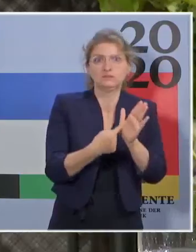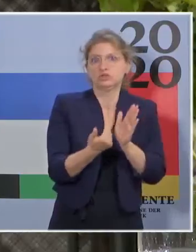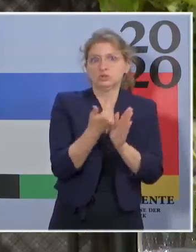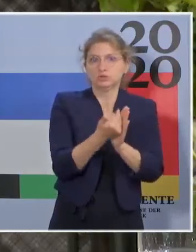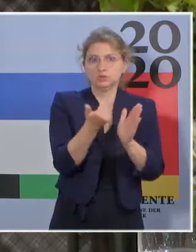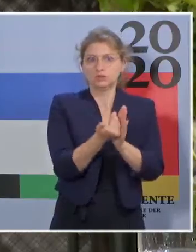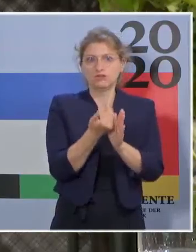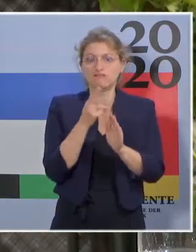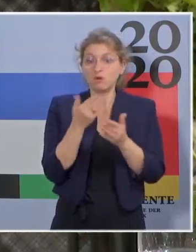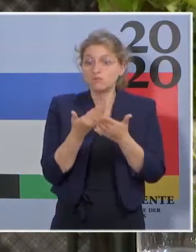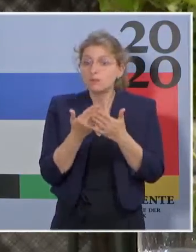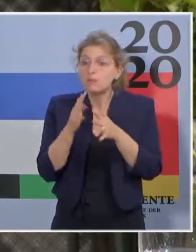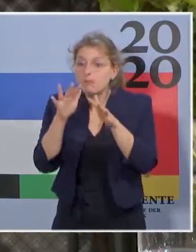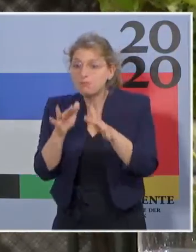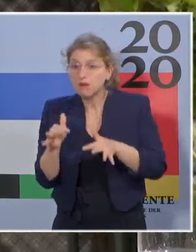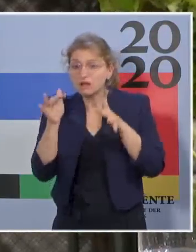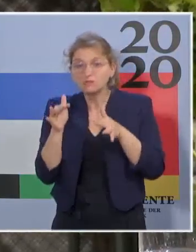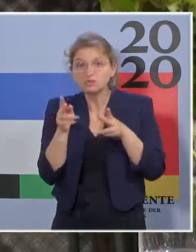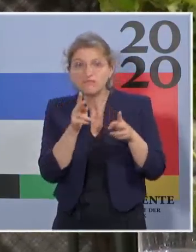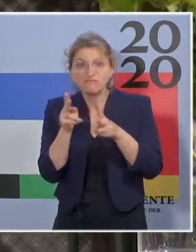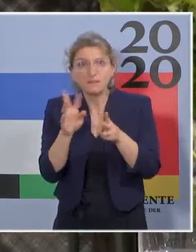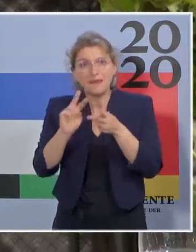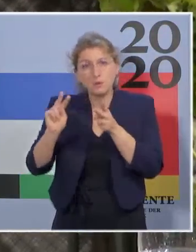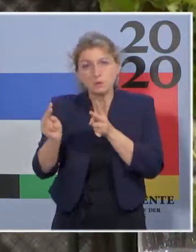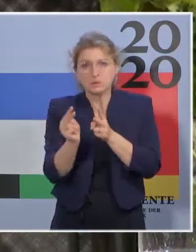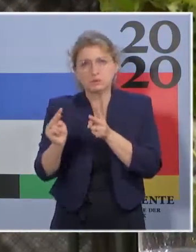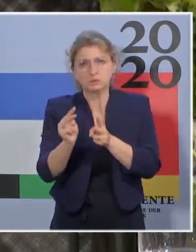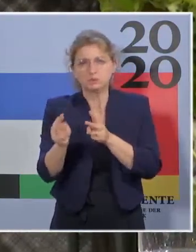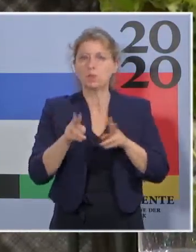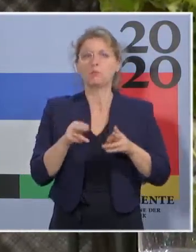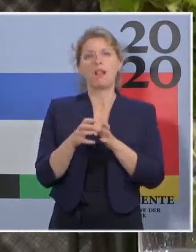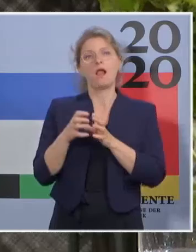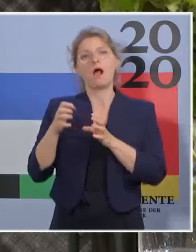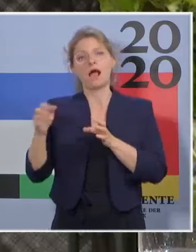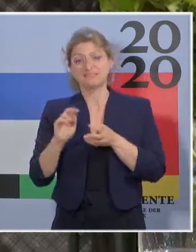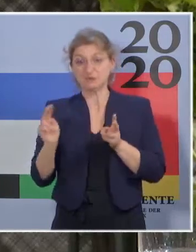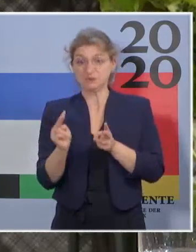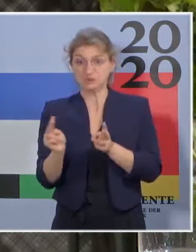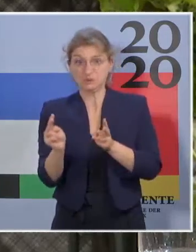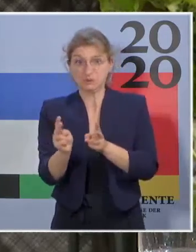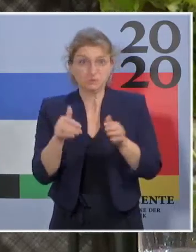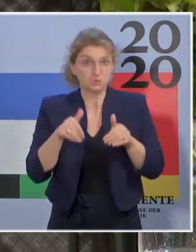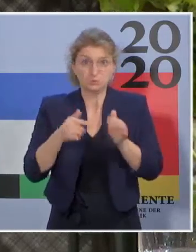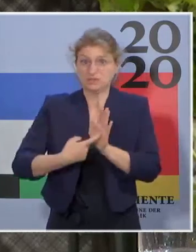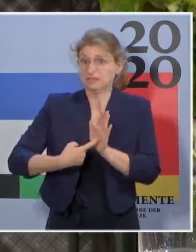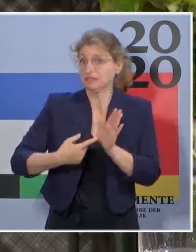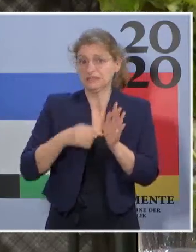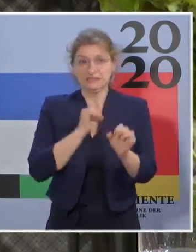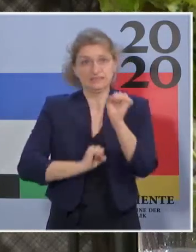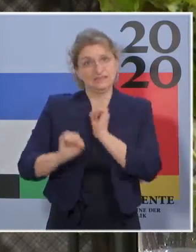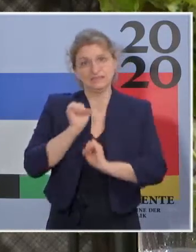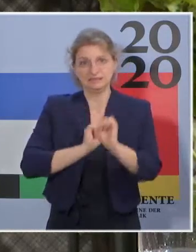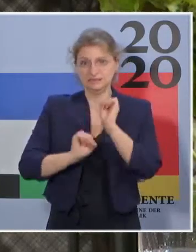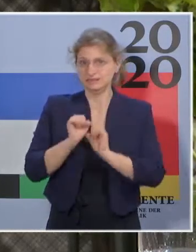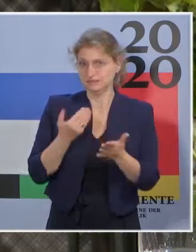sonstige parlamentarische Weg sehr abgekürzt beschritten wurde, ist verständlich aus der Situation, weil eben sehr